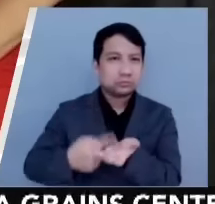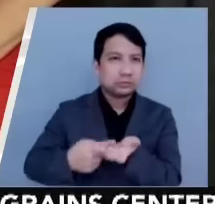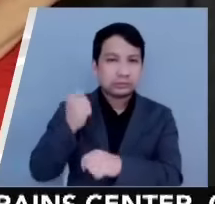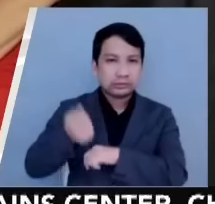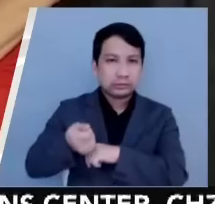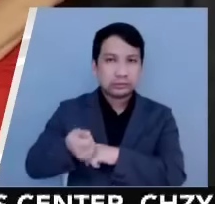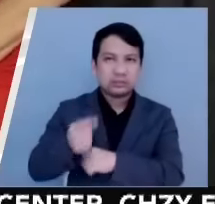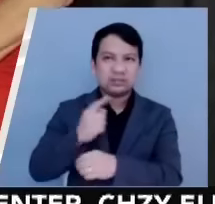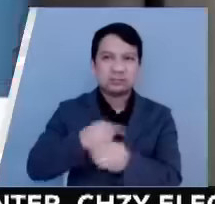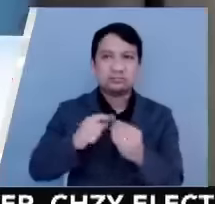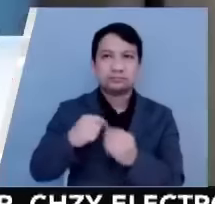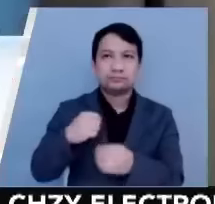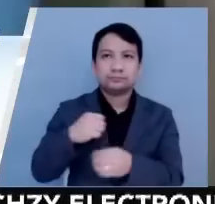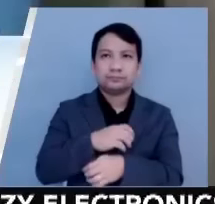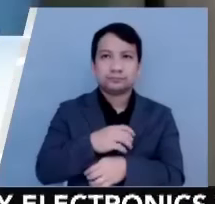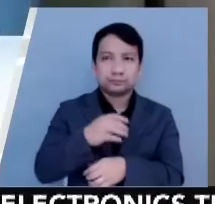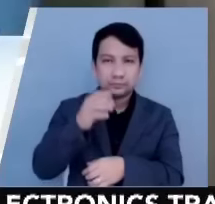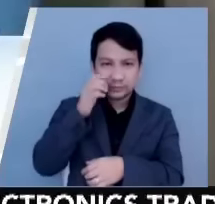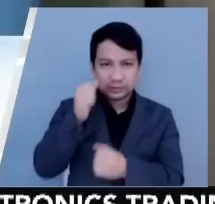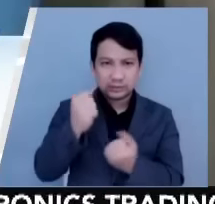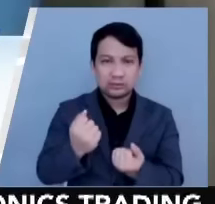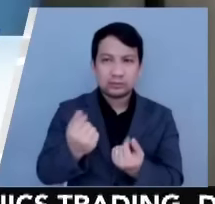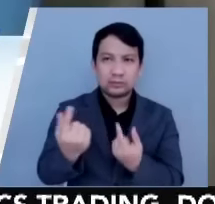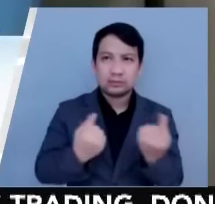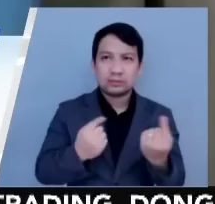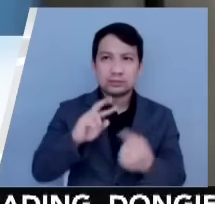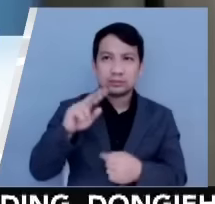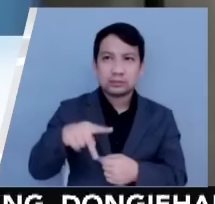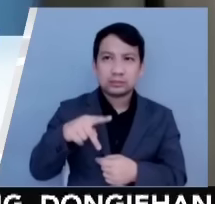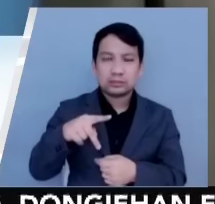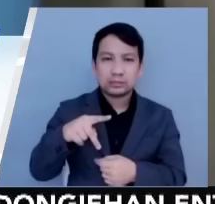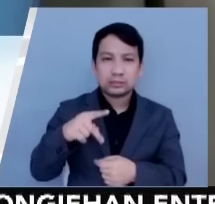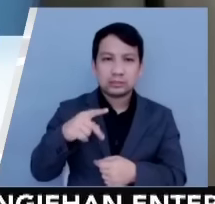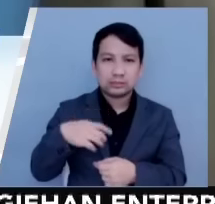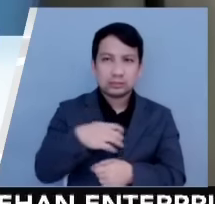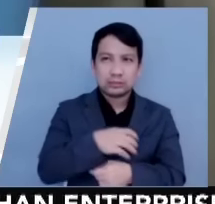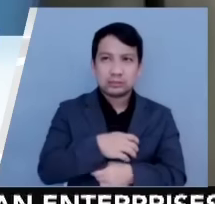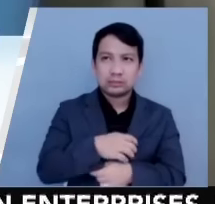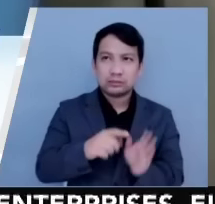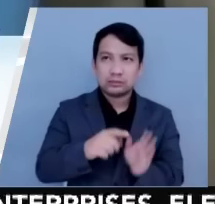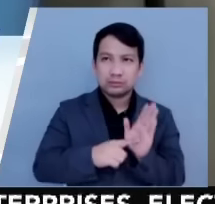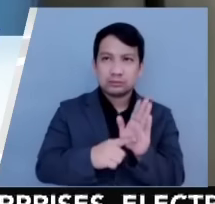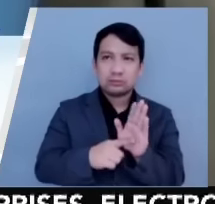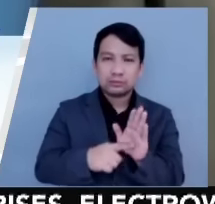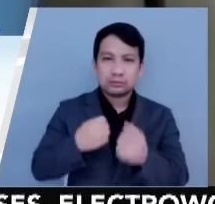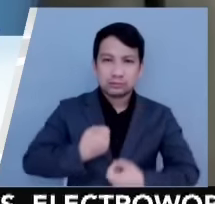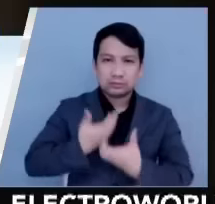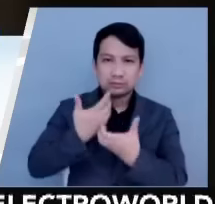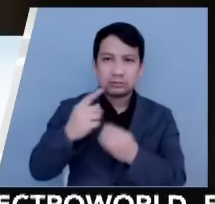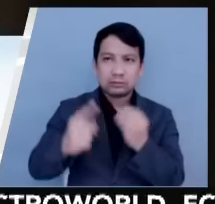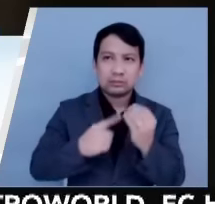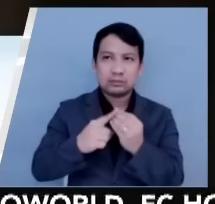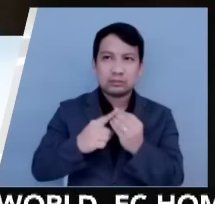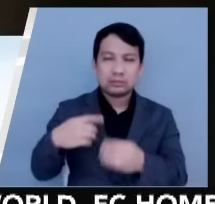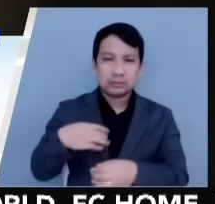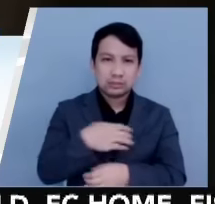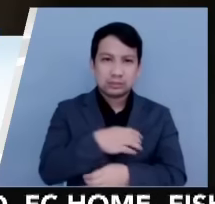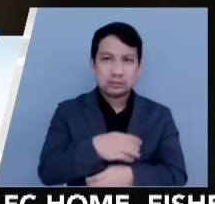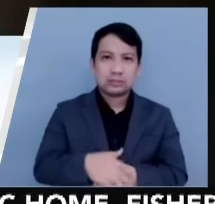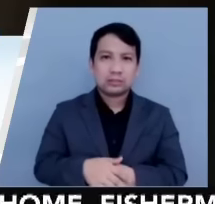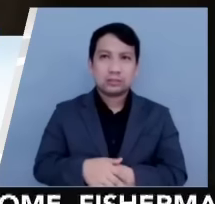Senate President Chis Escudero, sa ginawa ni VP Sara kahapon sa Kamara, ipinakita niya ang saloobin tungkol sa mga kongresista. Maliwanag